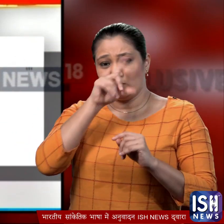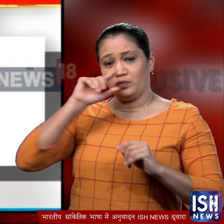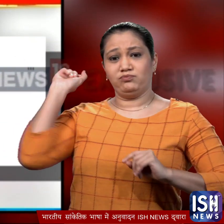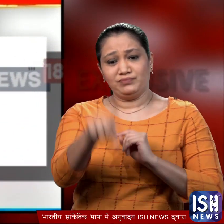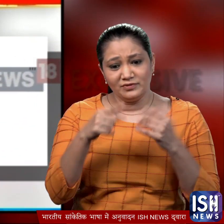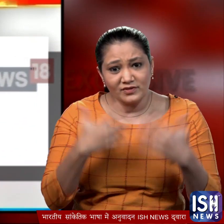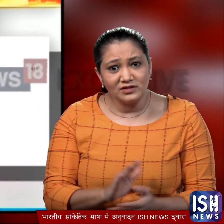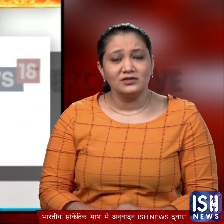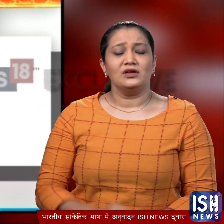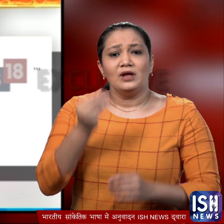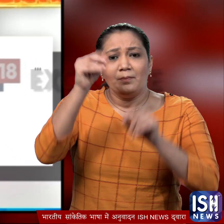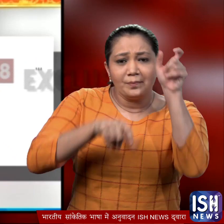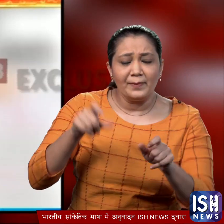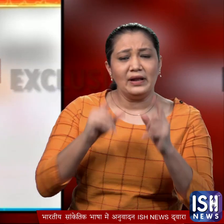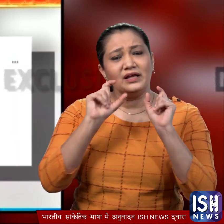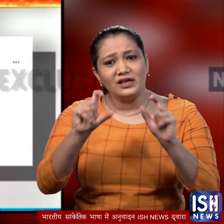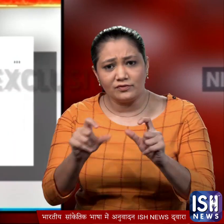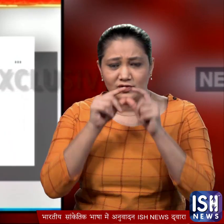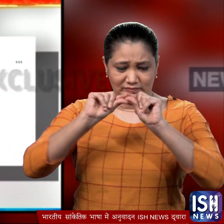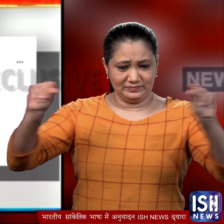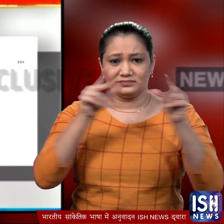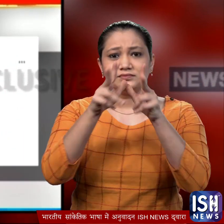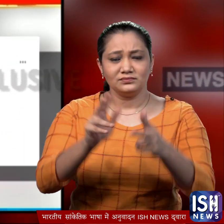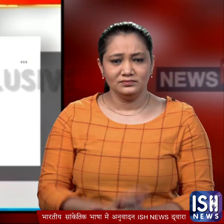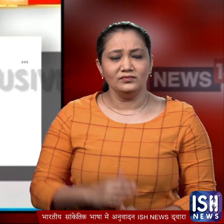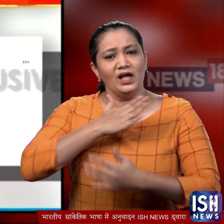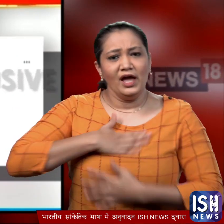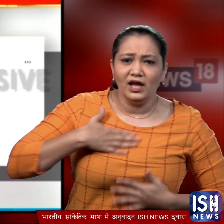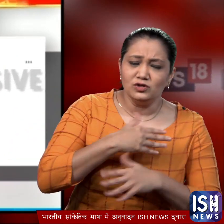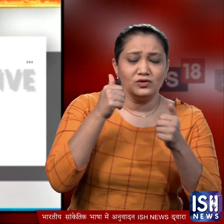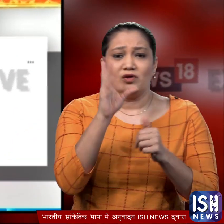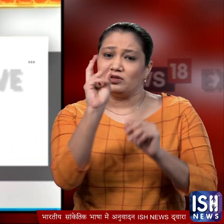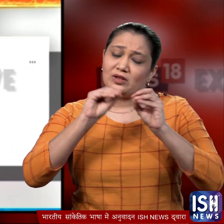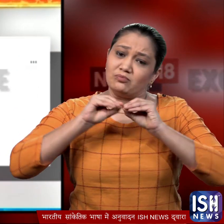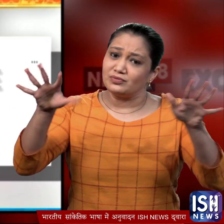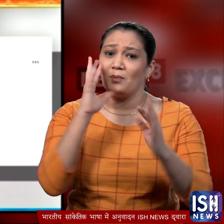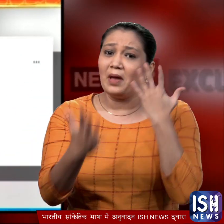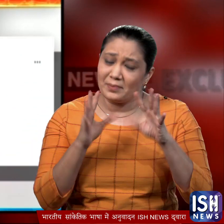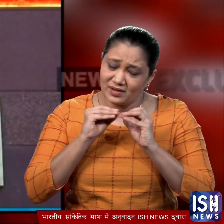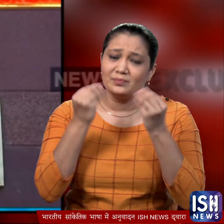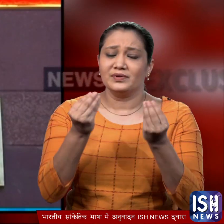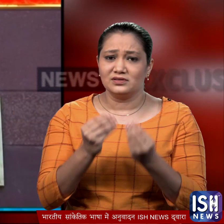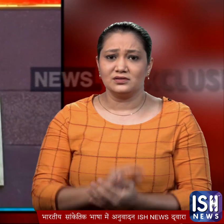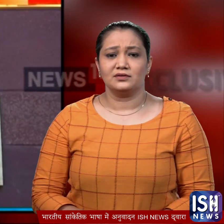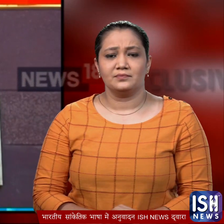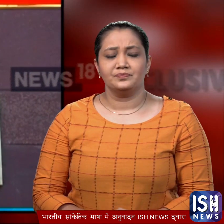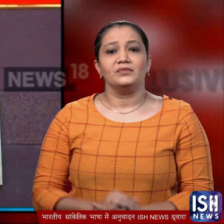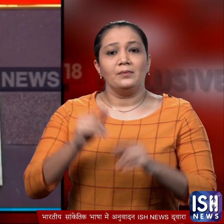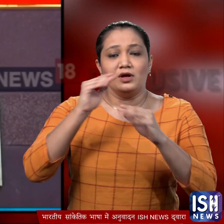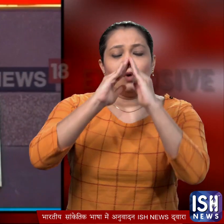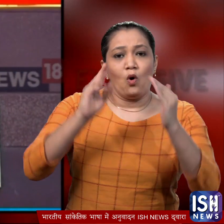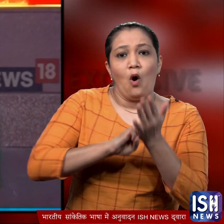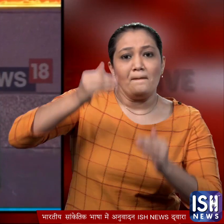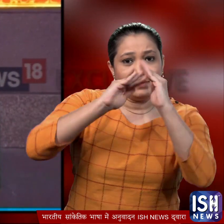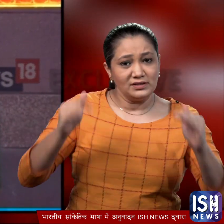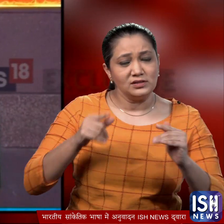किया गया, जिसमें लोगों को सावधान करते हुए लिखा गया कि मौज मस्ती तीसरी लहर को बुलावा दे रही है। यही नहीं, गृह मंत्रालय